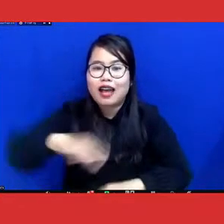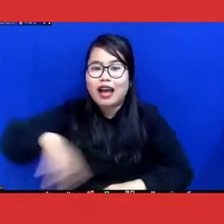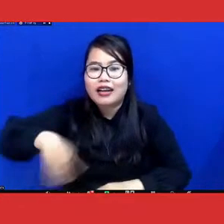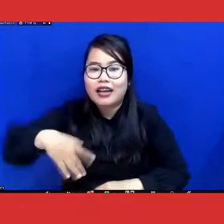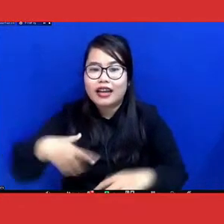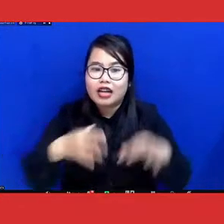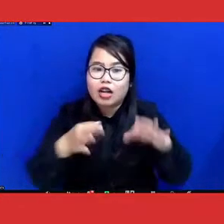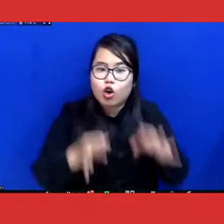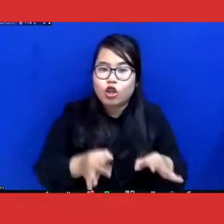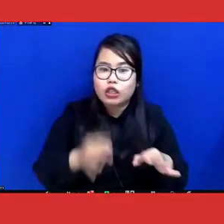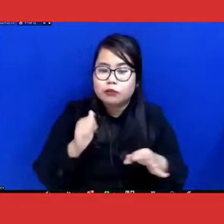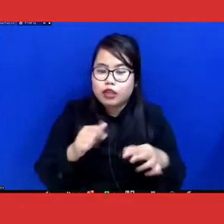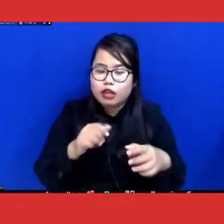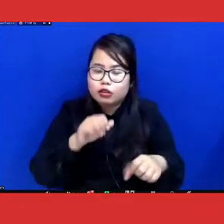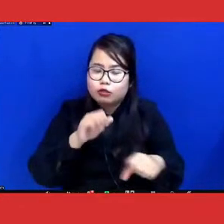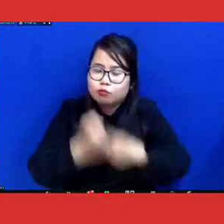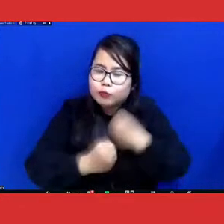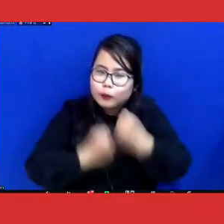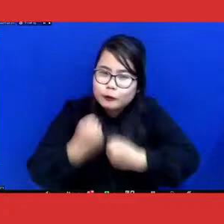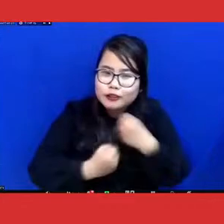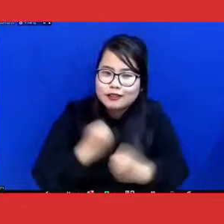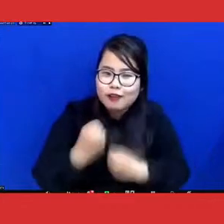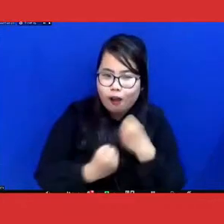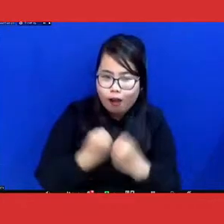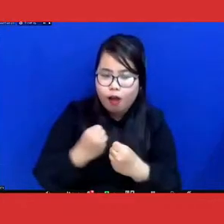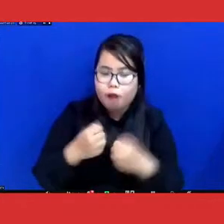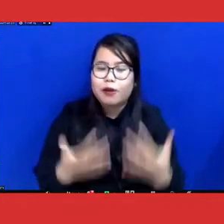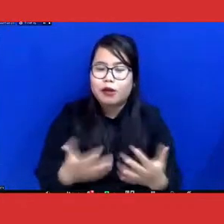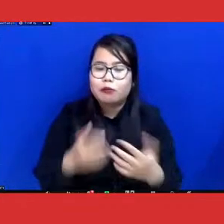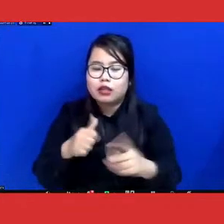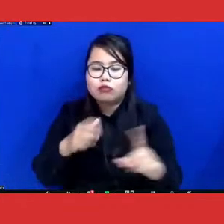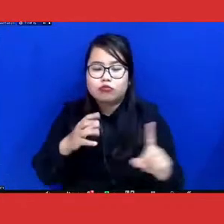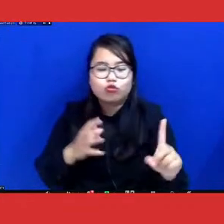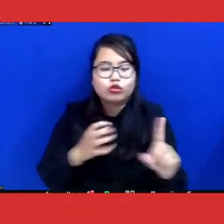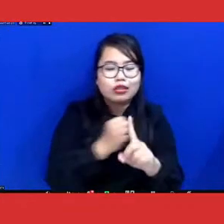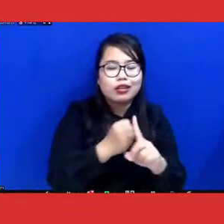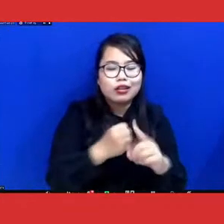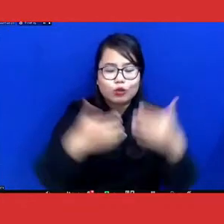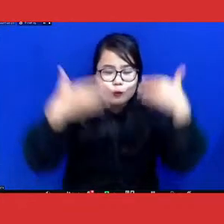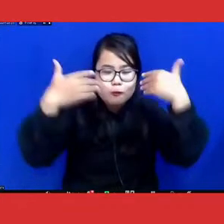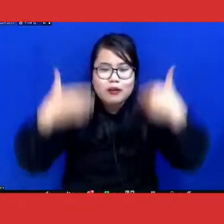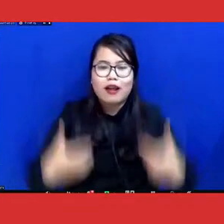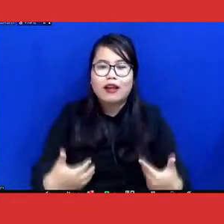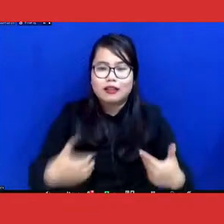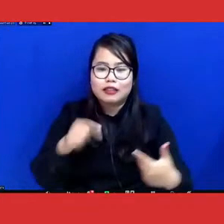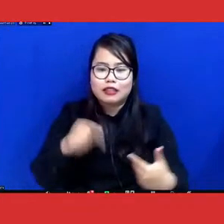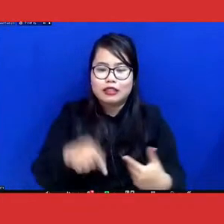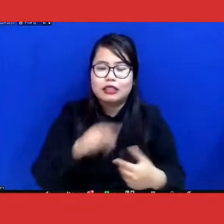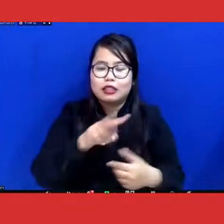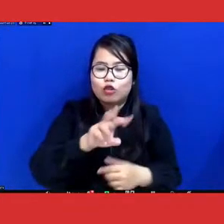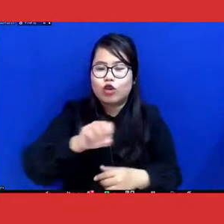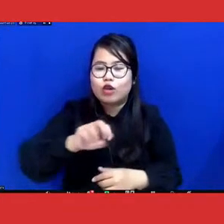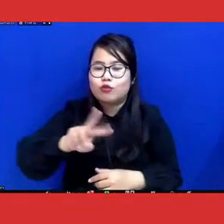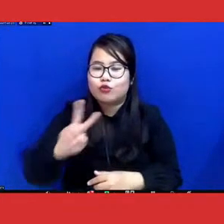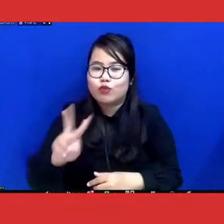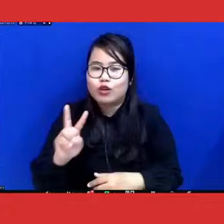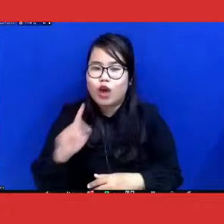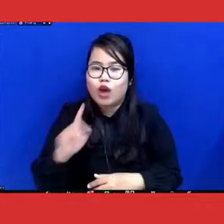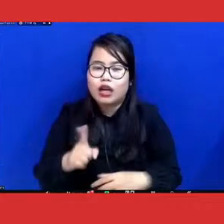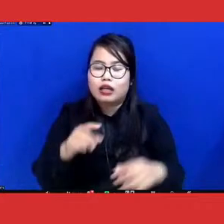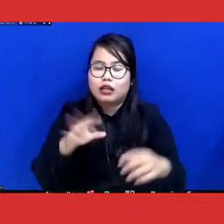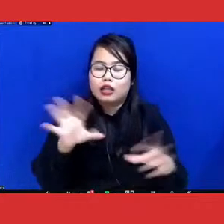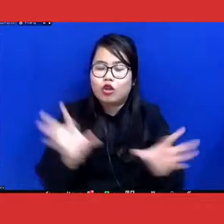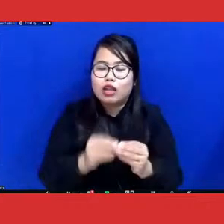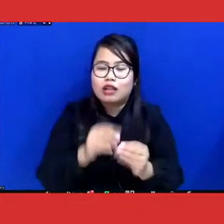perlu bekerja lebih keras untuk bisa mewujudkan Human Rights Cities di tahun 2022 sebanyak 100,